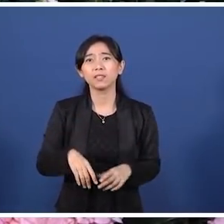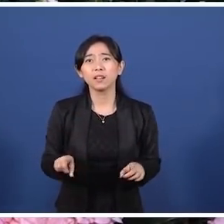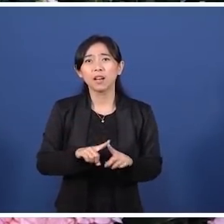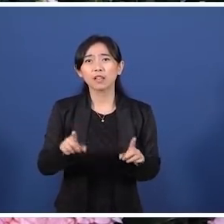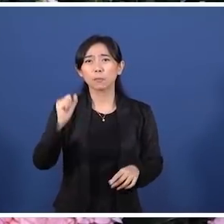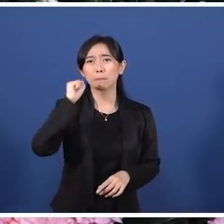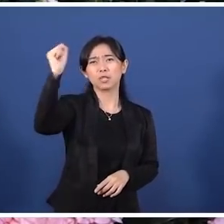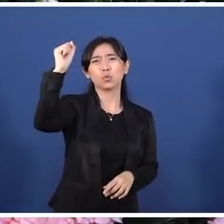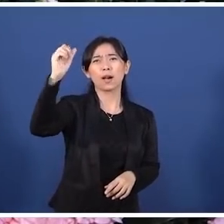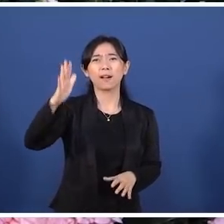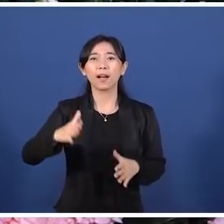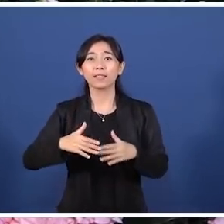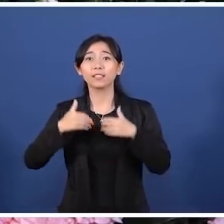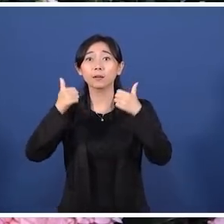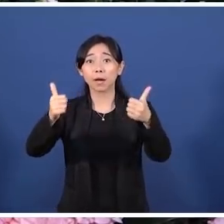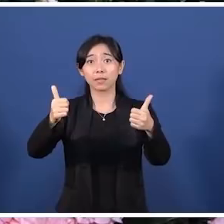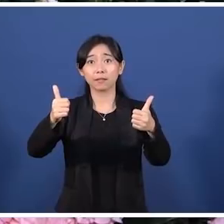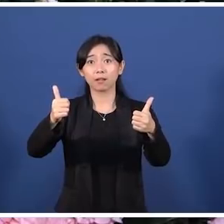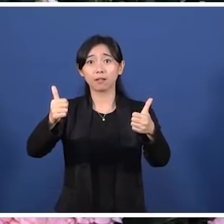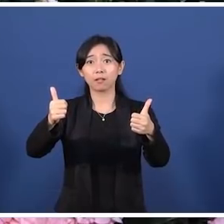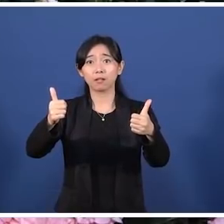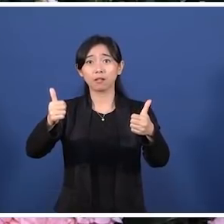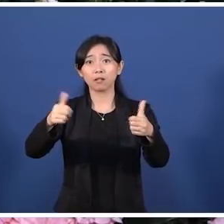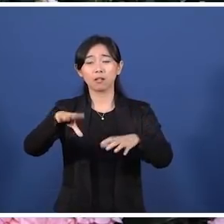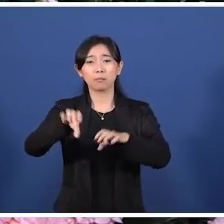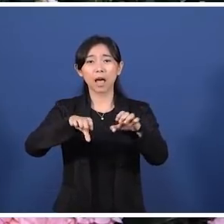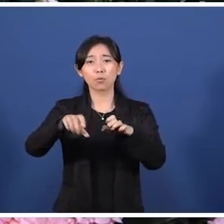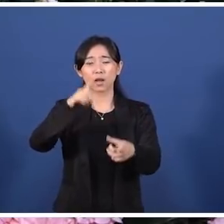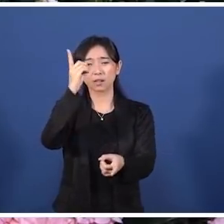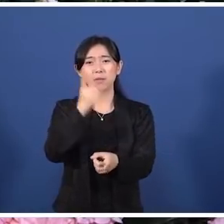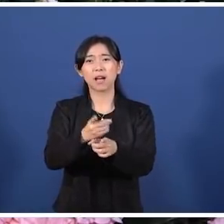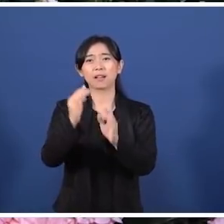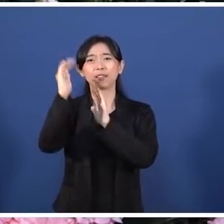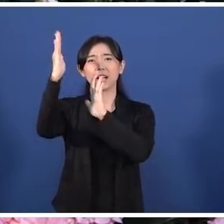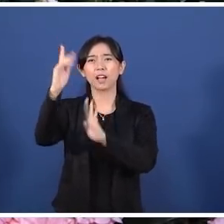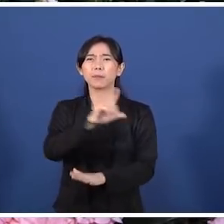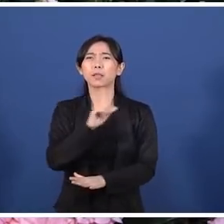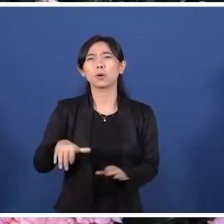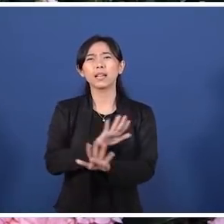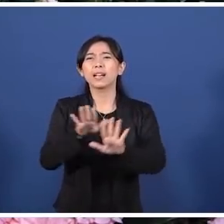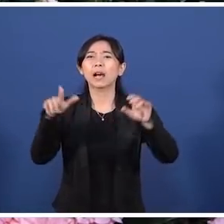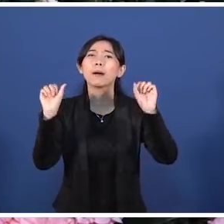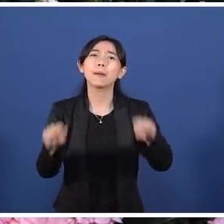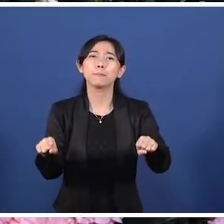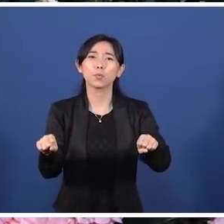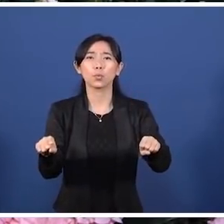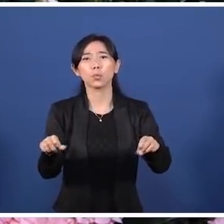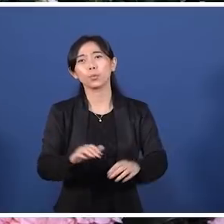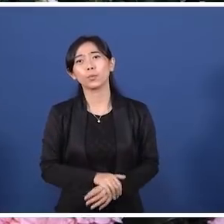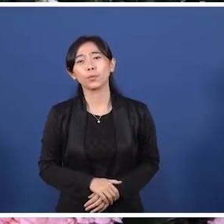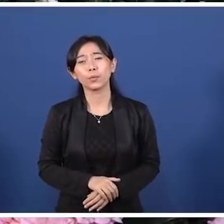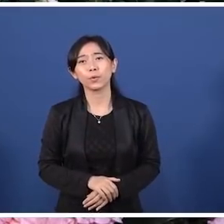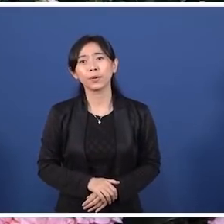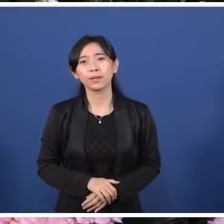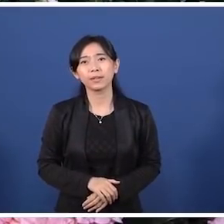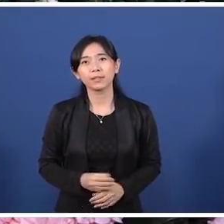memperjuangkan kebaikan, untuk melakukan apa yang benar di hadapan Tuhan. Karena banyak orang sudah menganggap